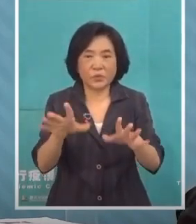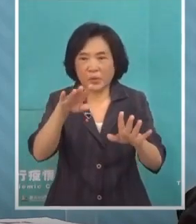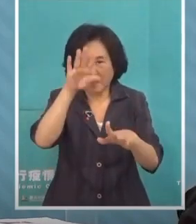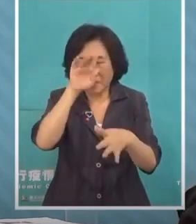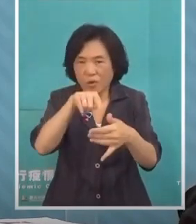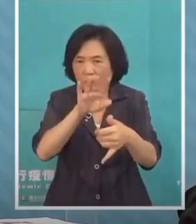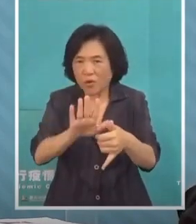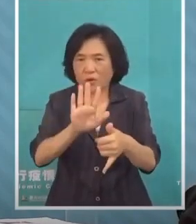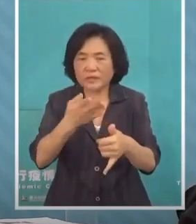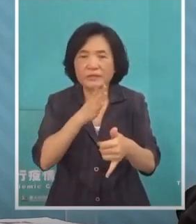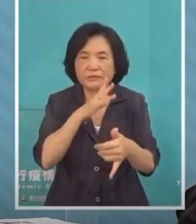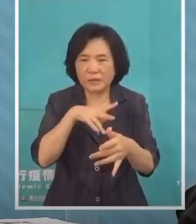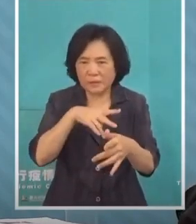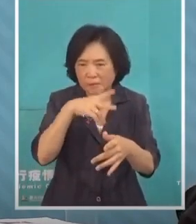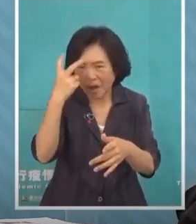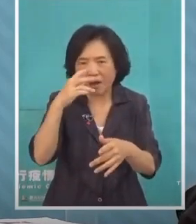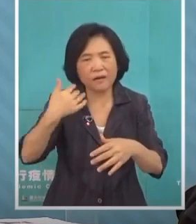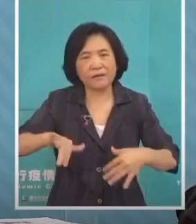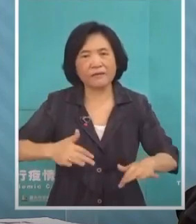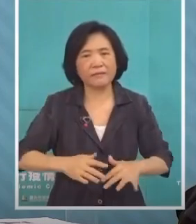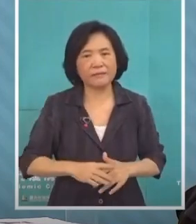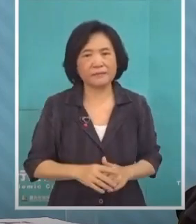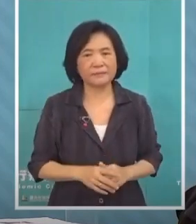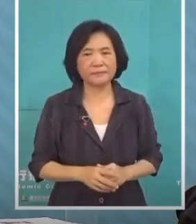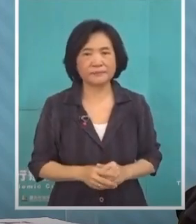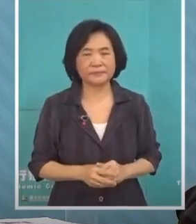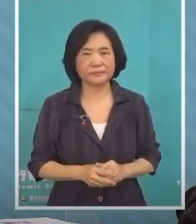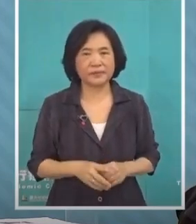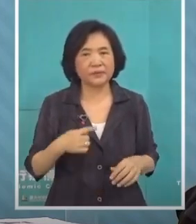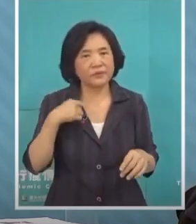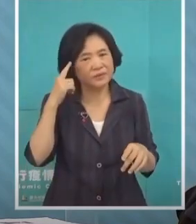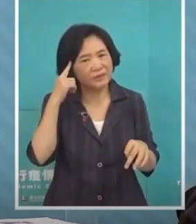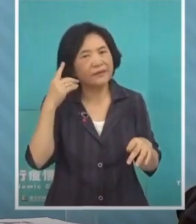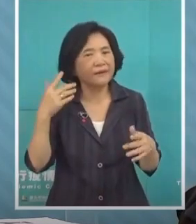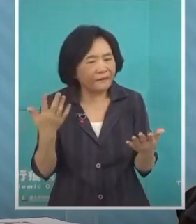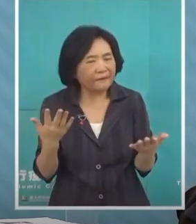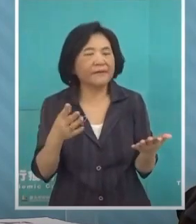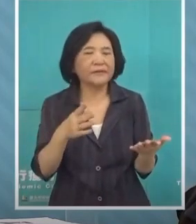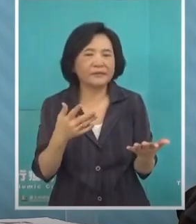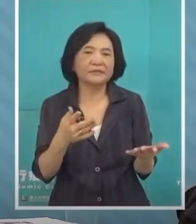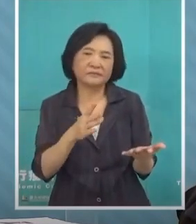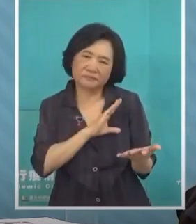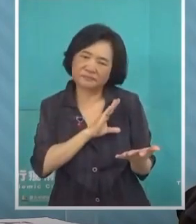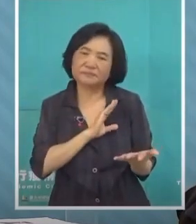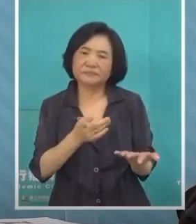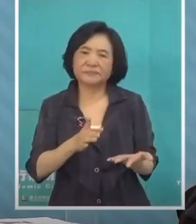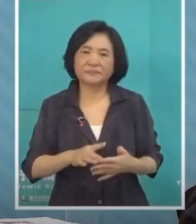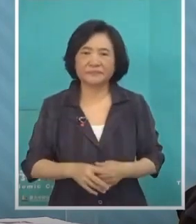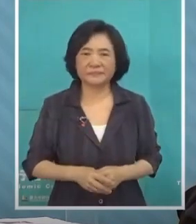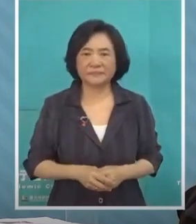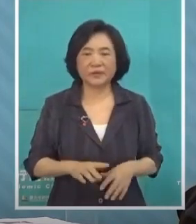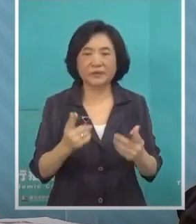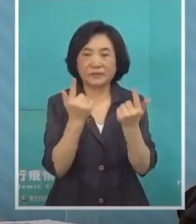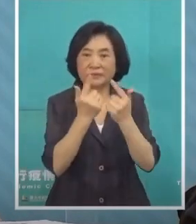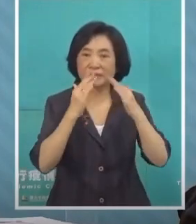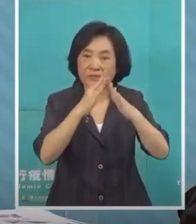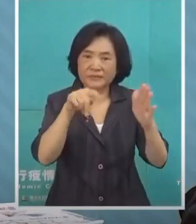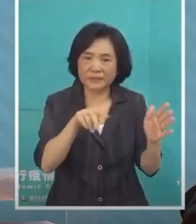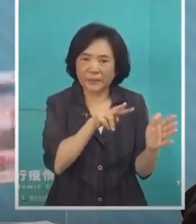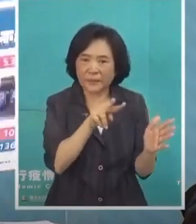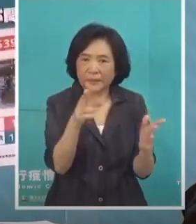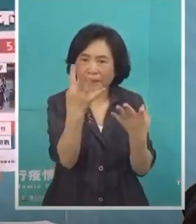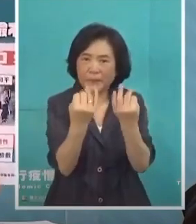诊的案例，但是没有被发现，这是比较合理的解读。那我们看看我们台北的数字，因为我们